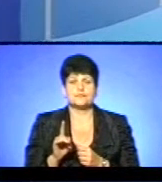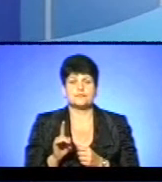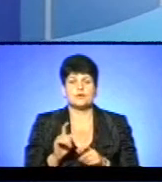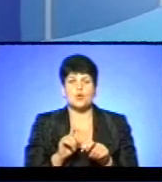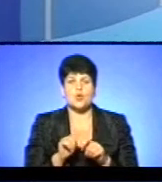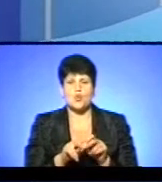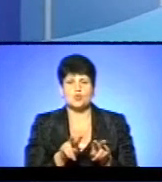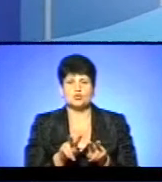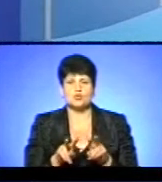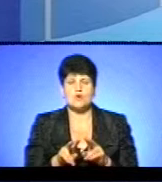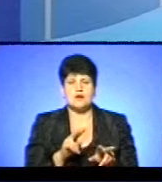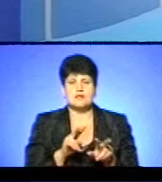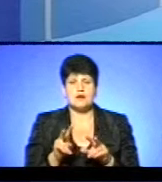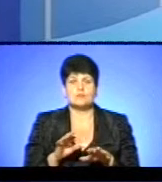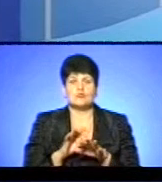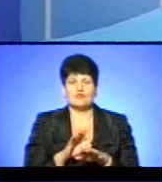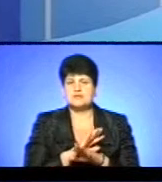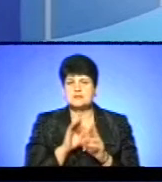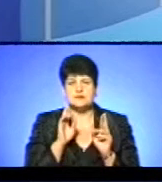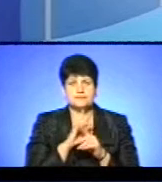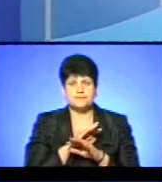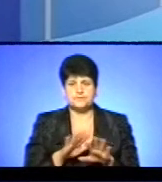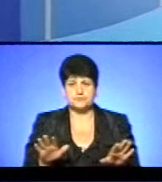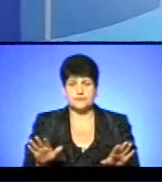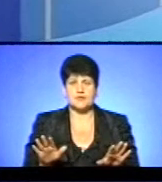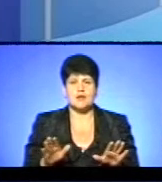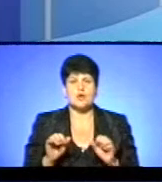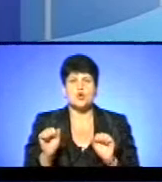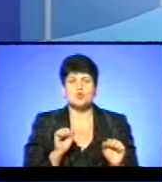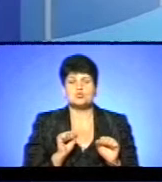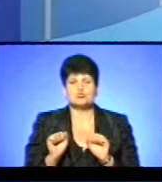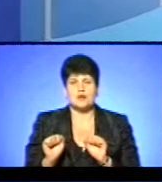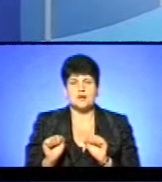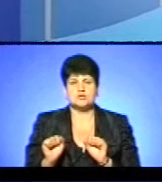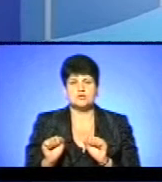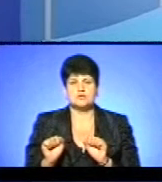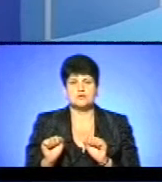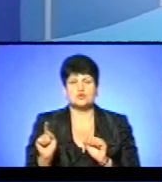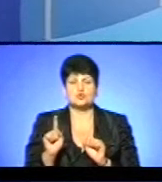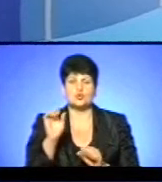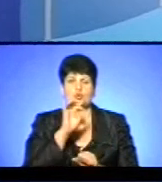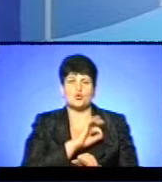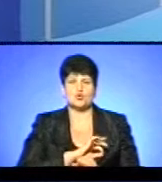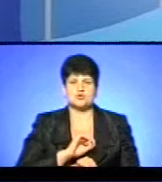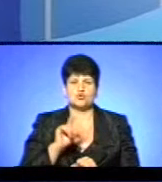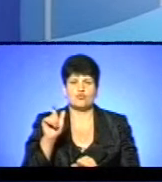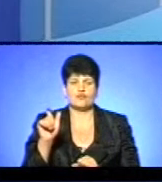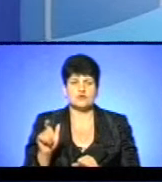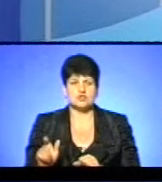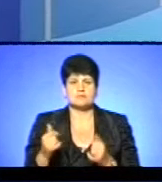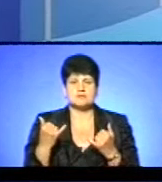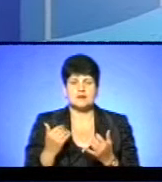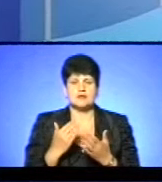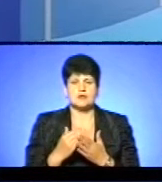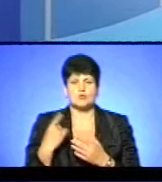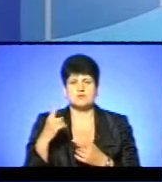контроль та нагляд на даній водоймі здійснюється неналежно, оскільки розпорядження щодо користувача, користувачем зараз обласна